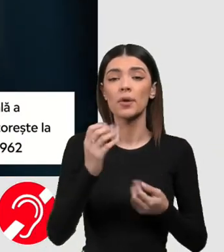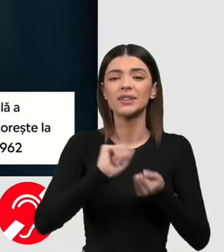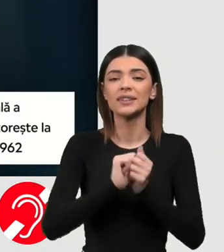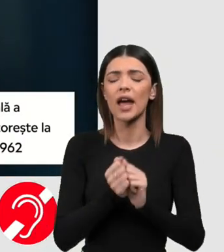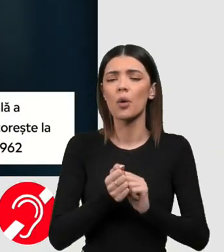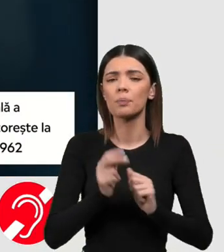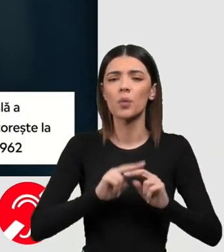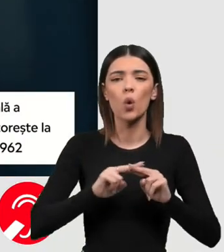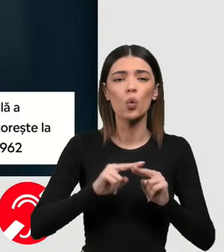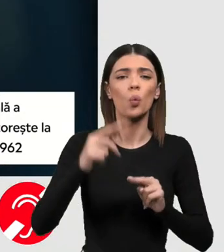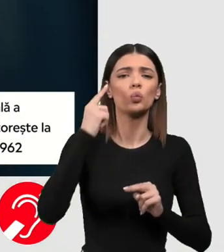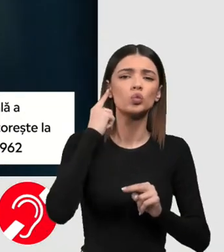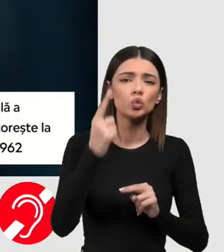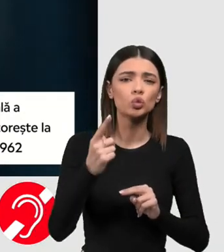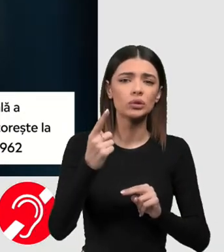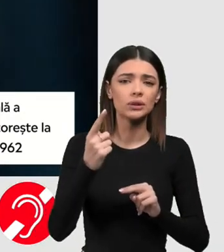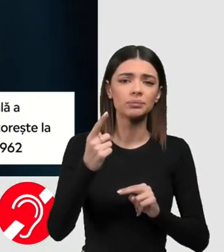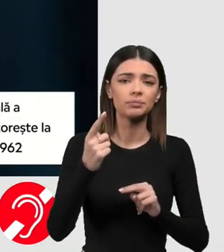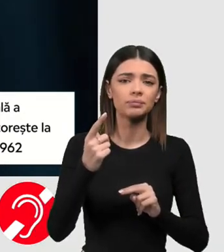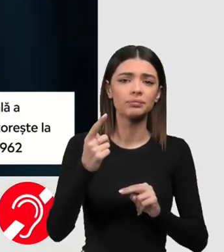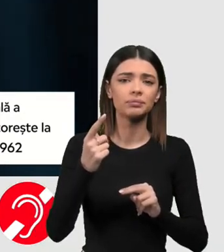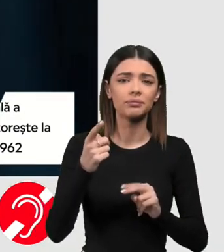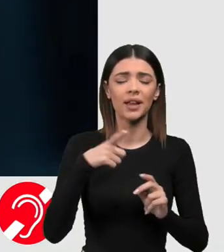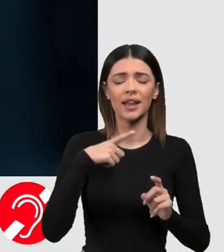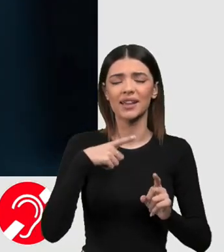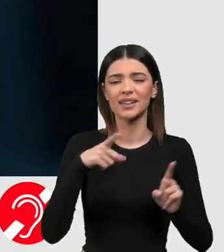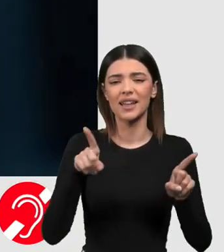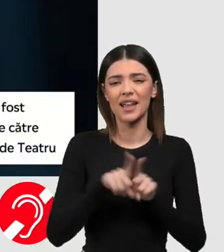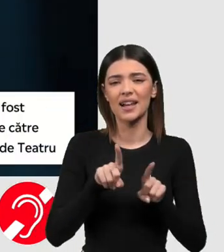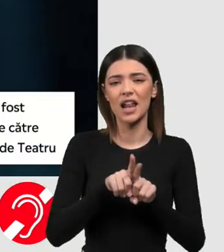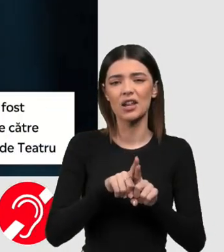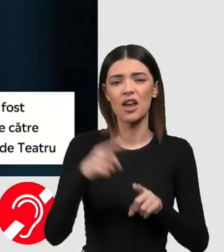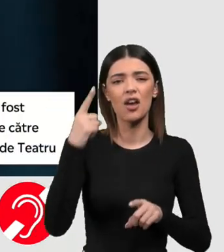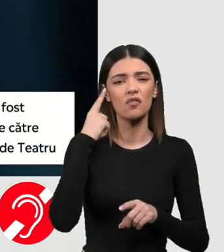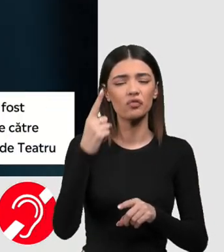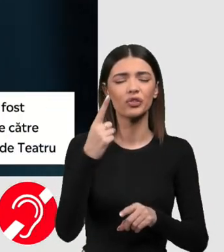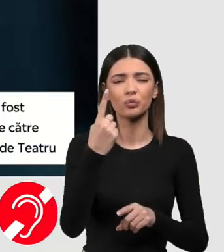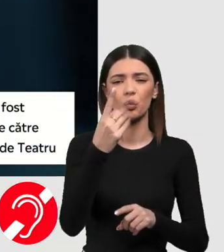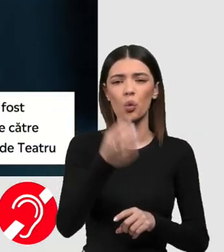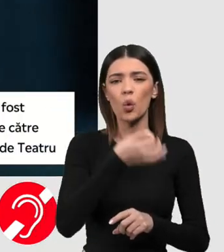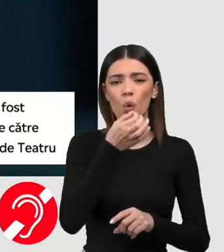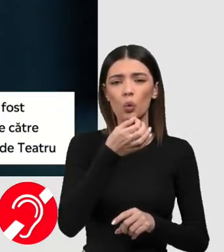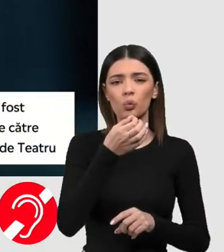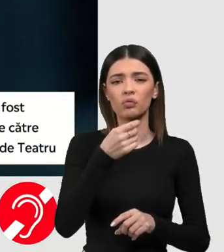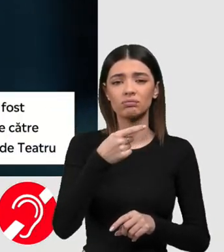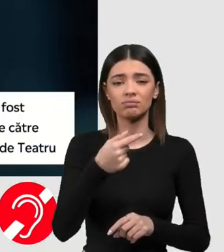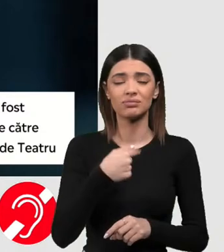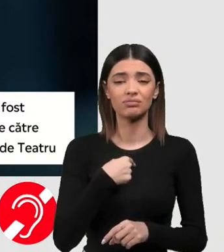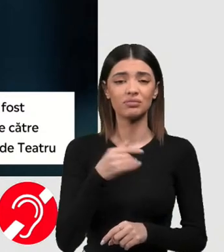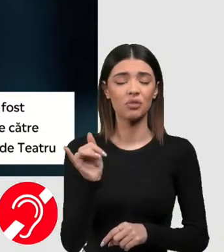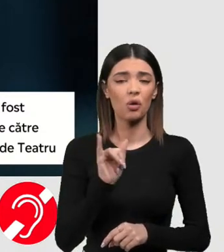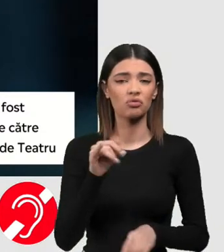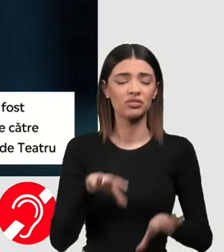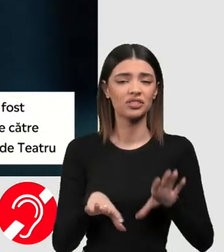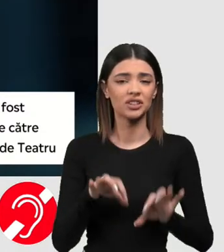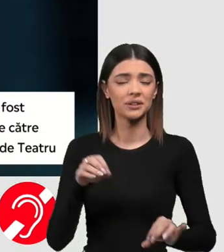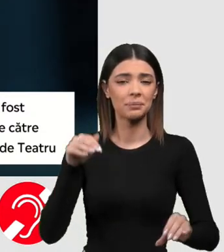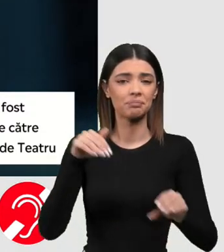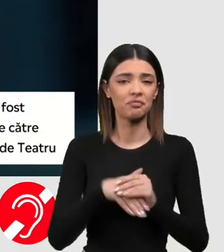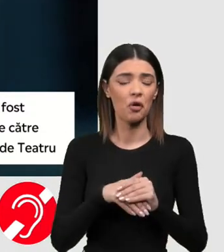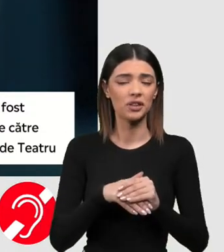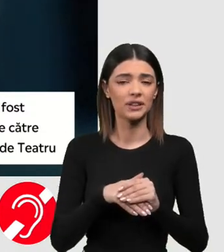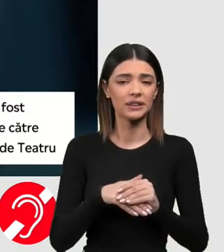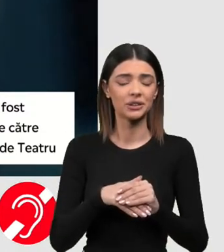Mihai Eminescu. De atâtea lume, de atâtea vreme, lumea e veselă și tristă. E la fel. Nimic nu se schimbă. Și apoi rămânem la întrebarea